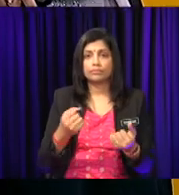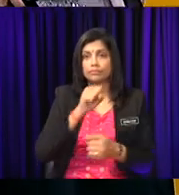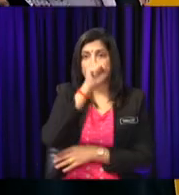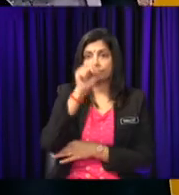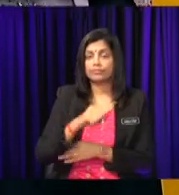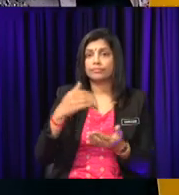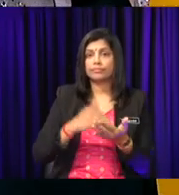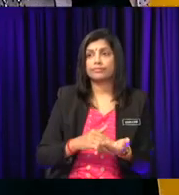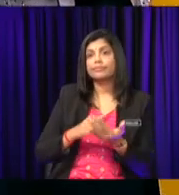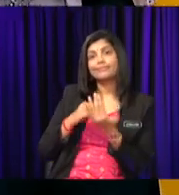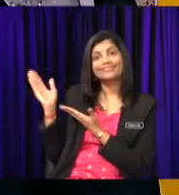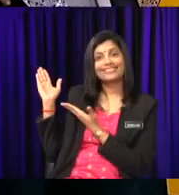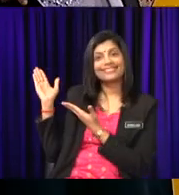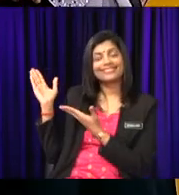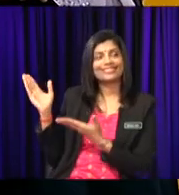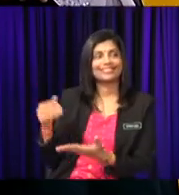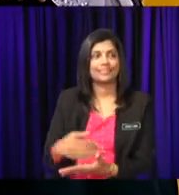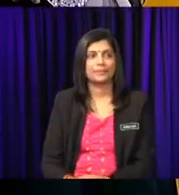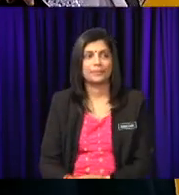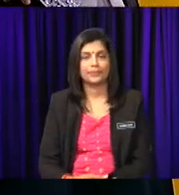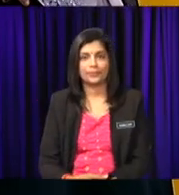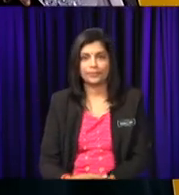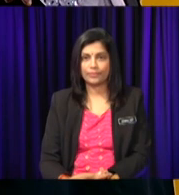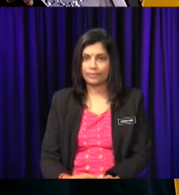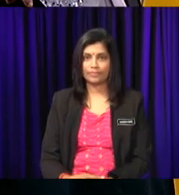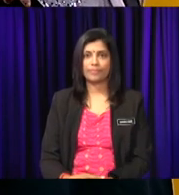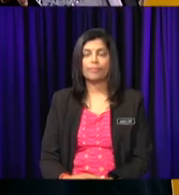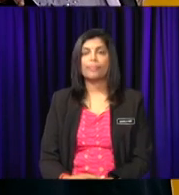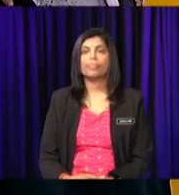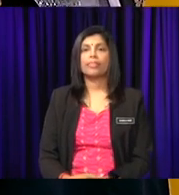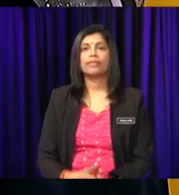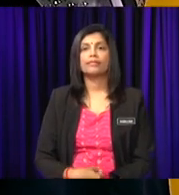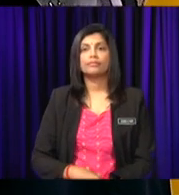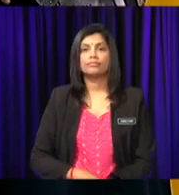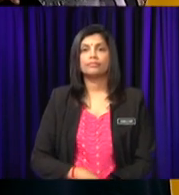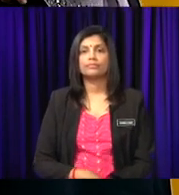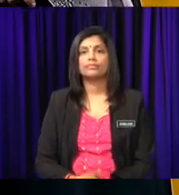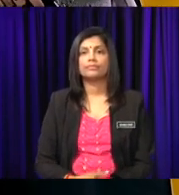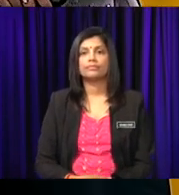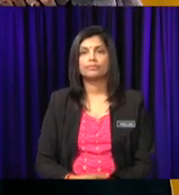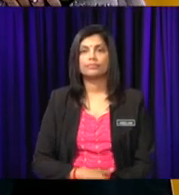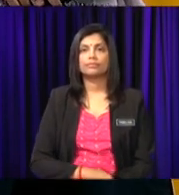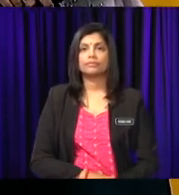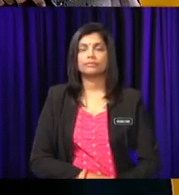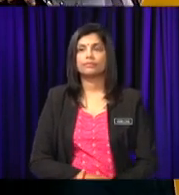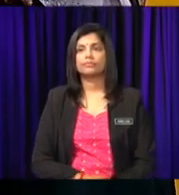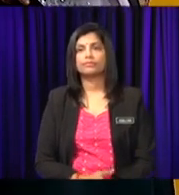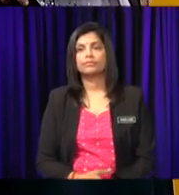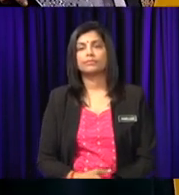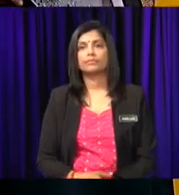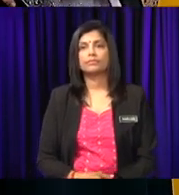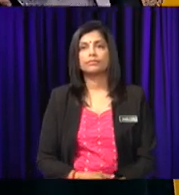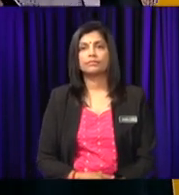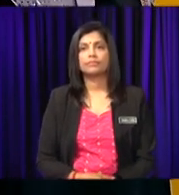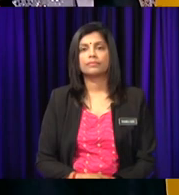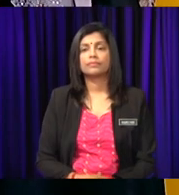yaitu soal dan penyelesaian masalah nah bila sebut soalan penyelesaian masalah nih maknanya